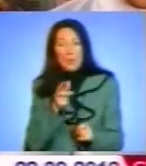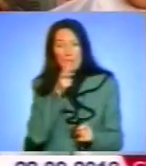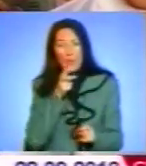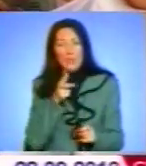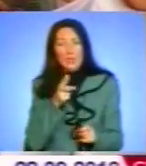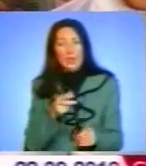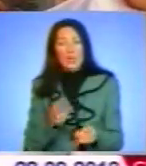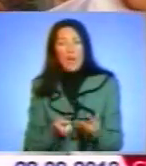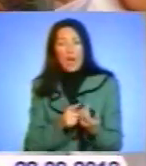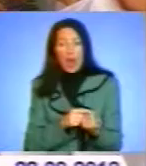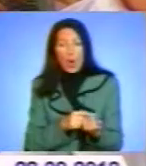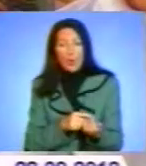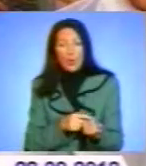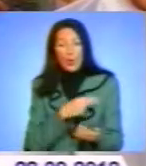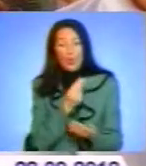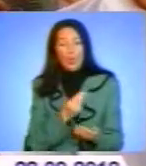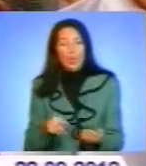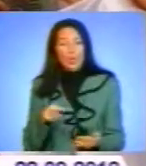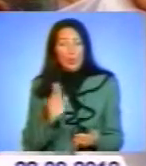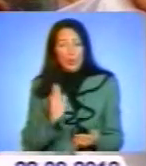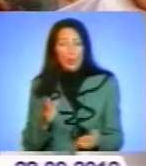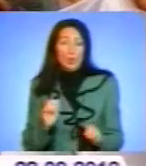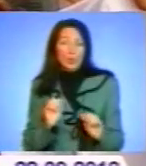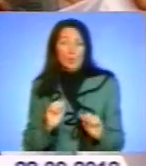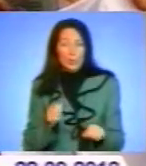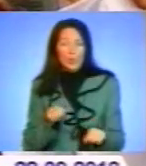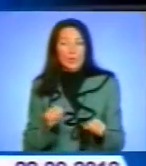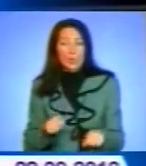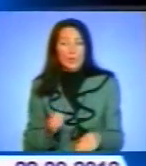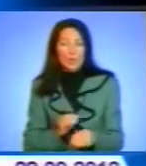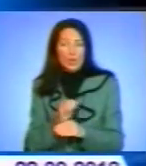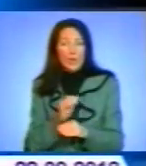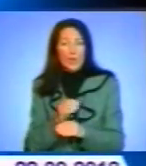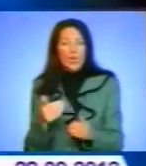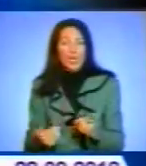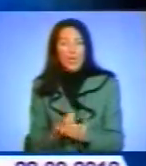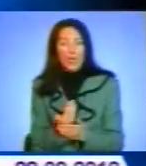художньої літератури і будуть нам по мірі можливості щось додавати новеньке.